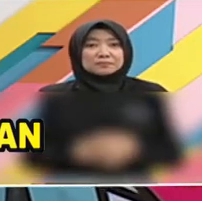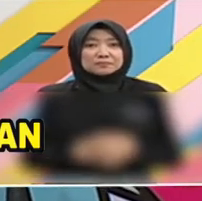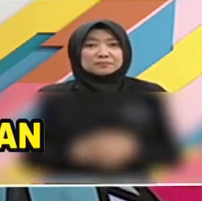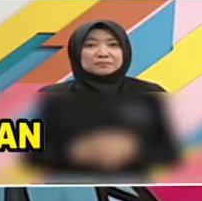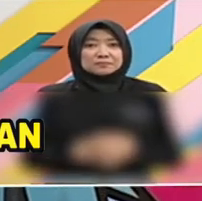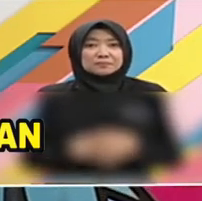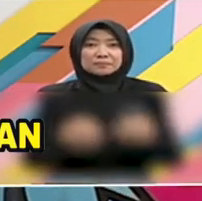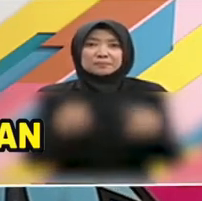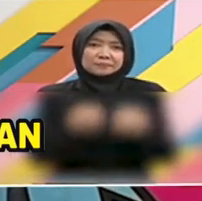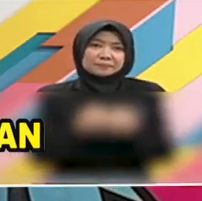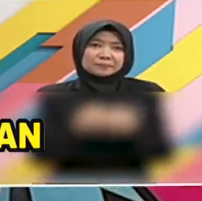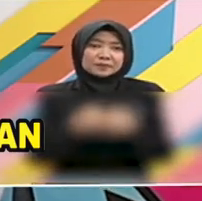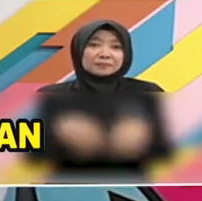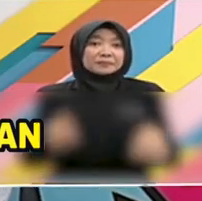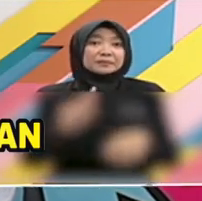Macam simetri cikgu.